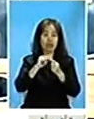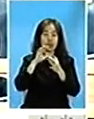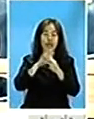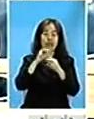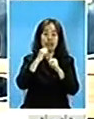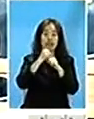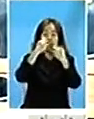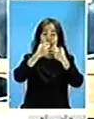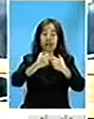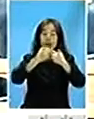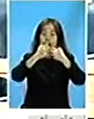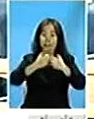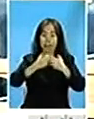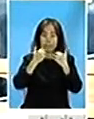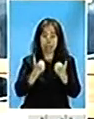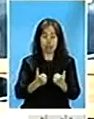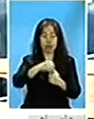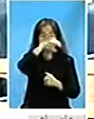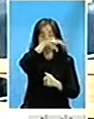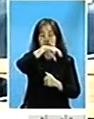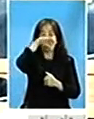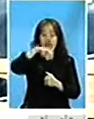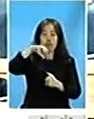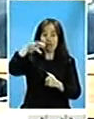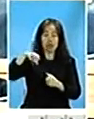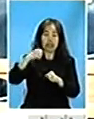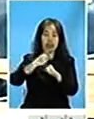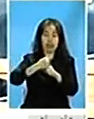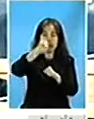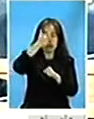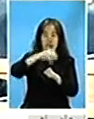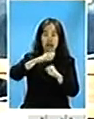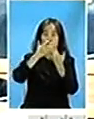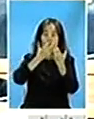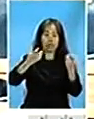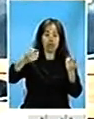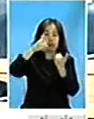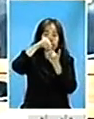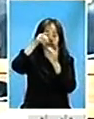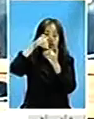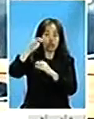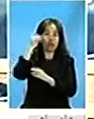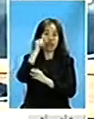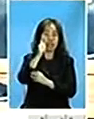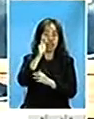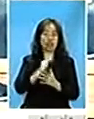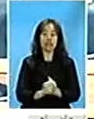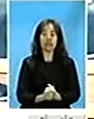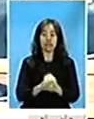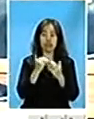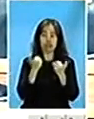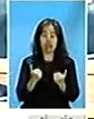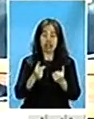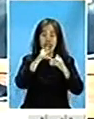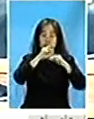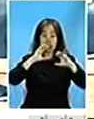โรงงานอุตสาหกรรมเนี่ยทุกโรงสามารถผลิตสินค้าได้ปกติแล้วเพราะฉะนั้นเนี่ยรัฐบาลก็ส